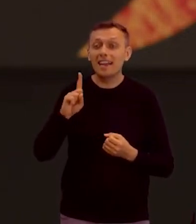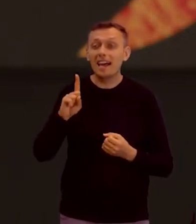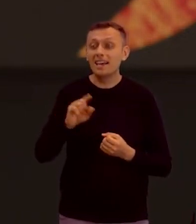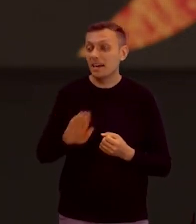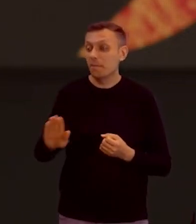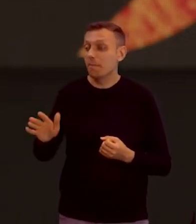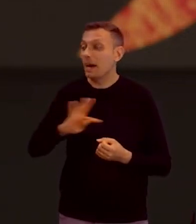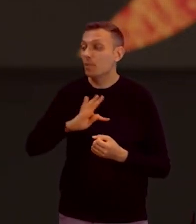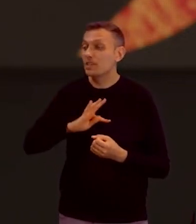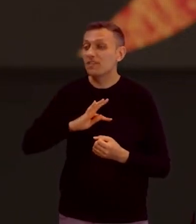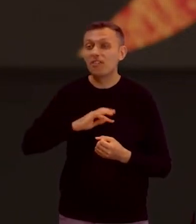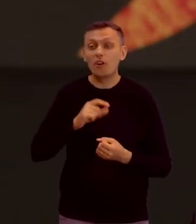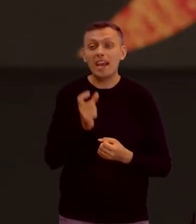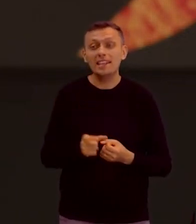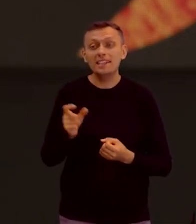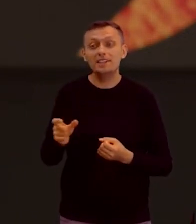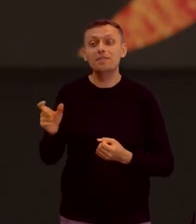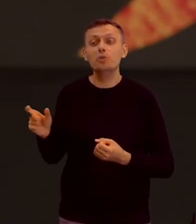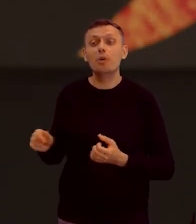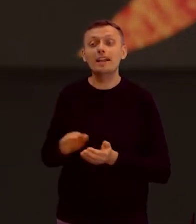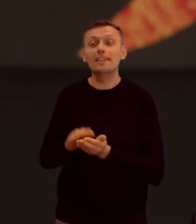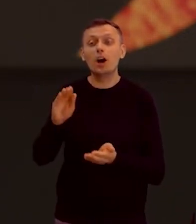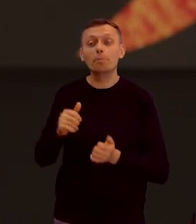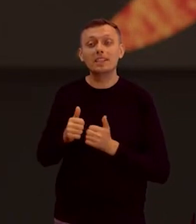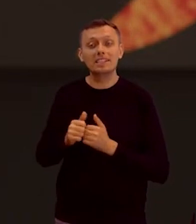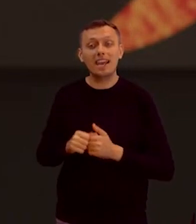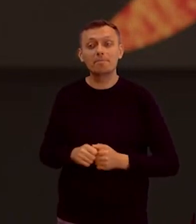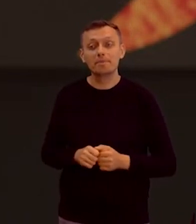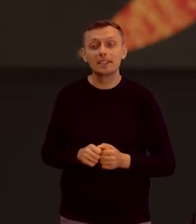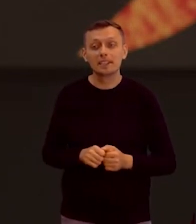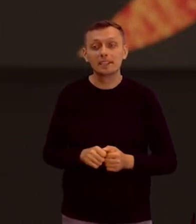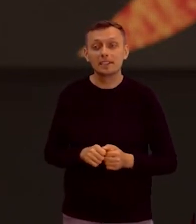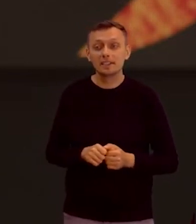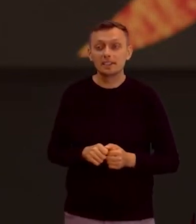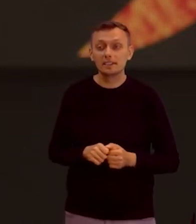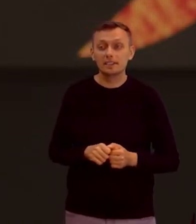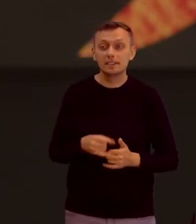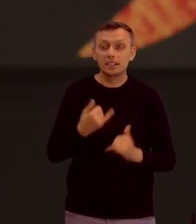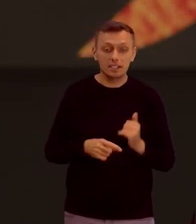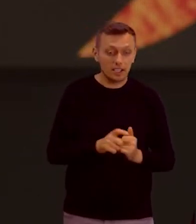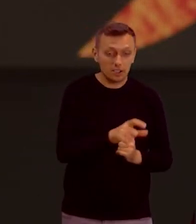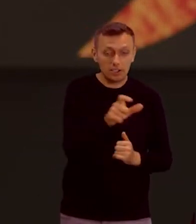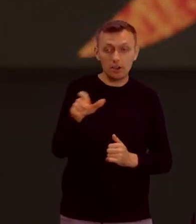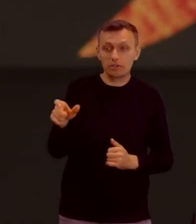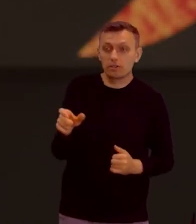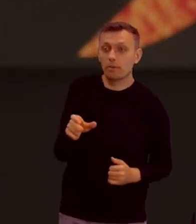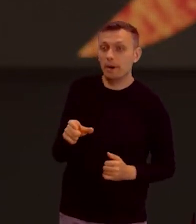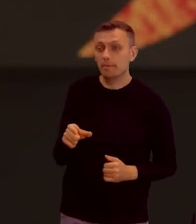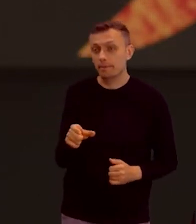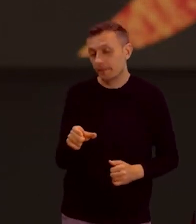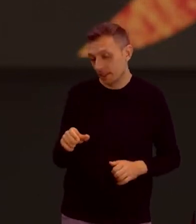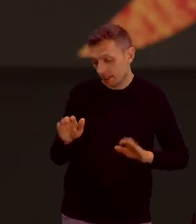można powiedzieć, że żył na próżno ten, kto pozostawił dzieci, które kochają